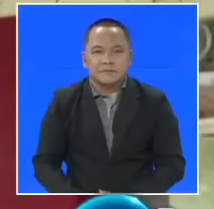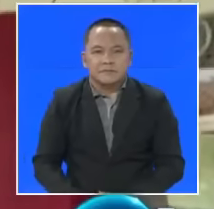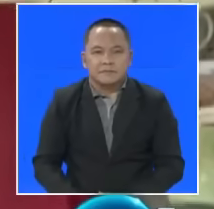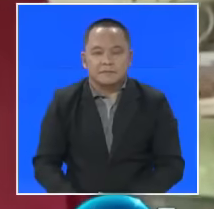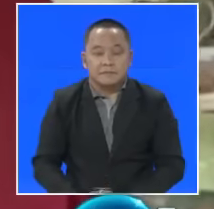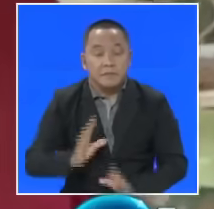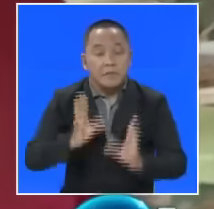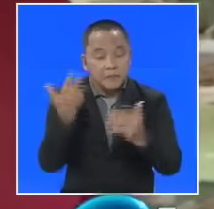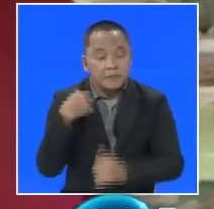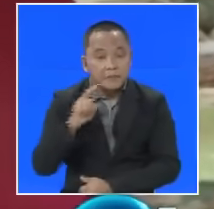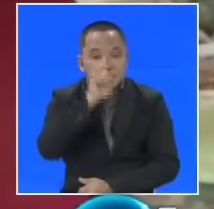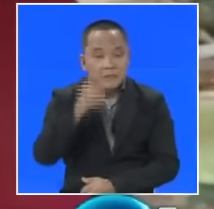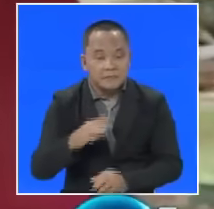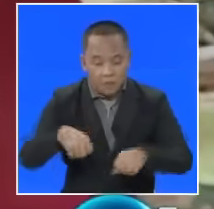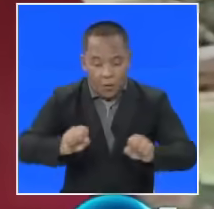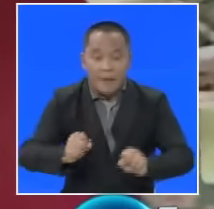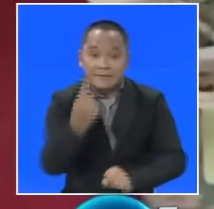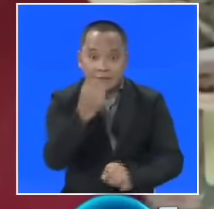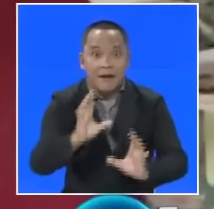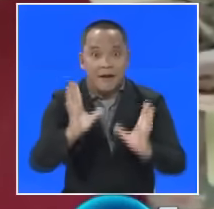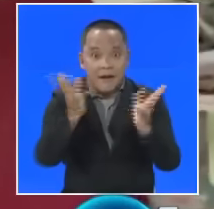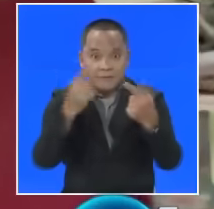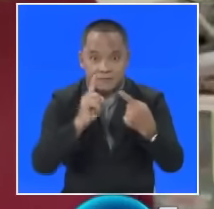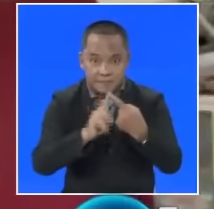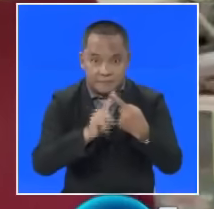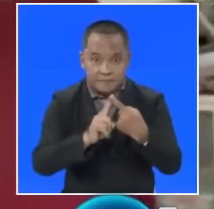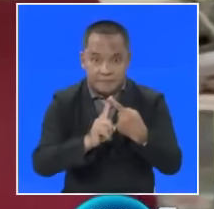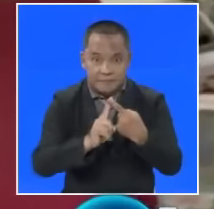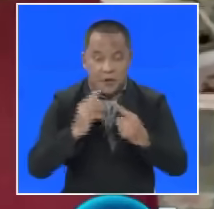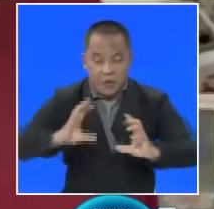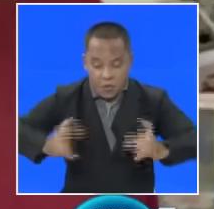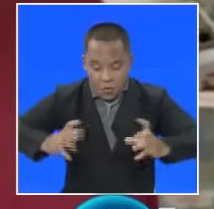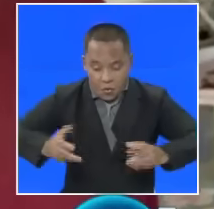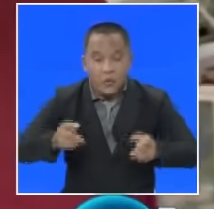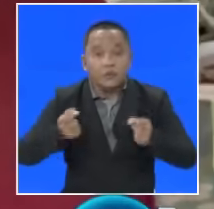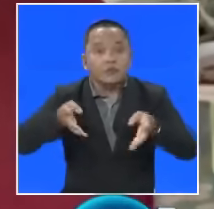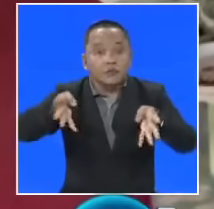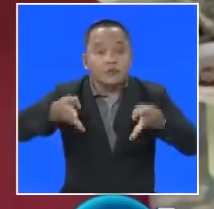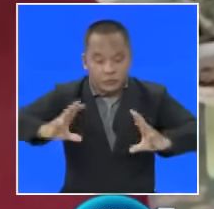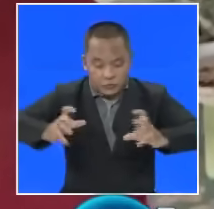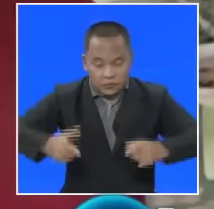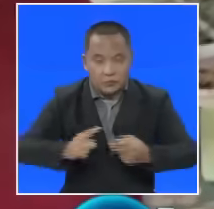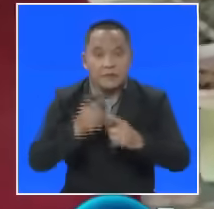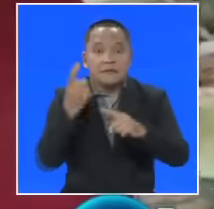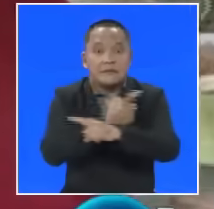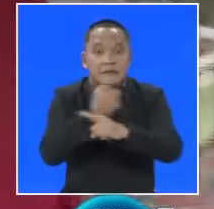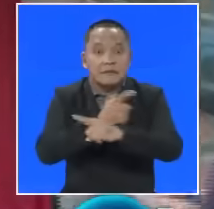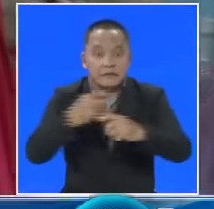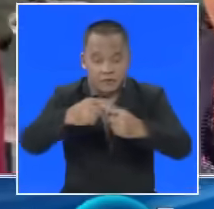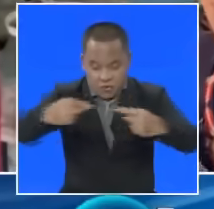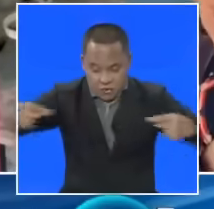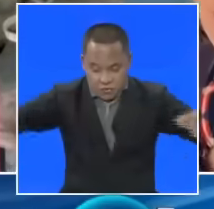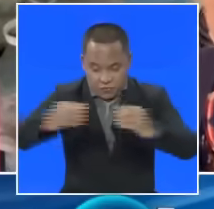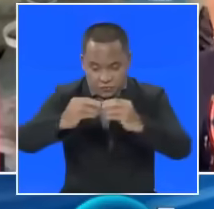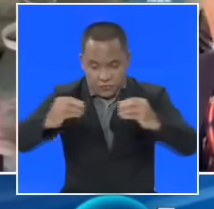มีอะไรหายไปบ้างครับ มีมอเตอร์ไซค์หนึ่งคัน ครับ แล้วก็กระทะล้อรถสิบล้อแล้วก็เหล็กเส้นเหล็กยาวๆ